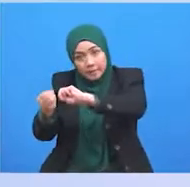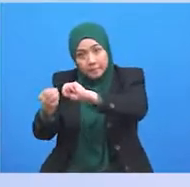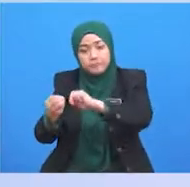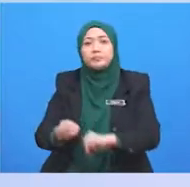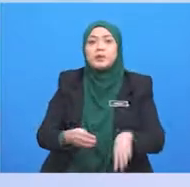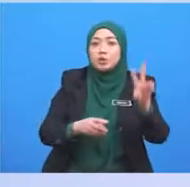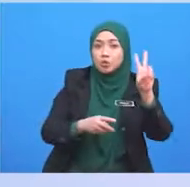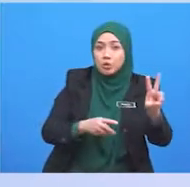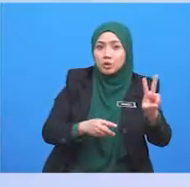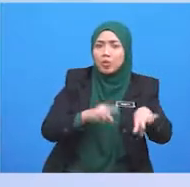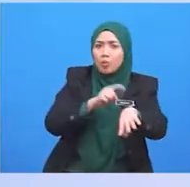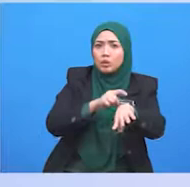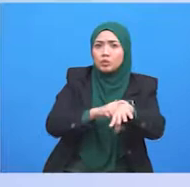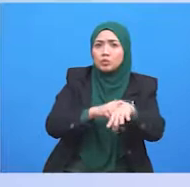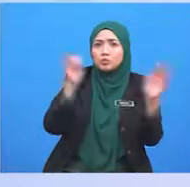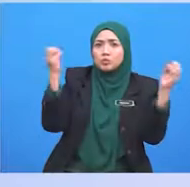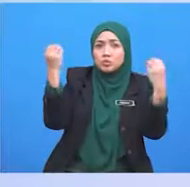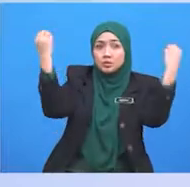malam yang tidak sama panjang.